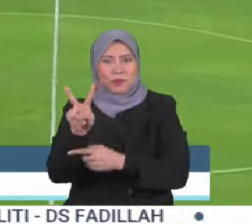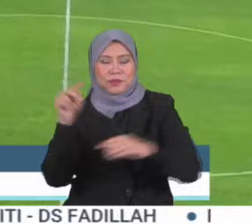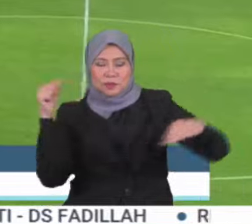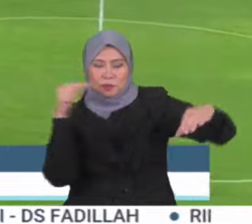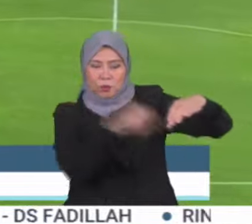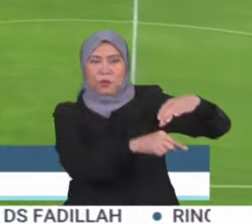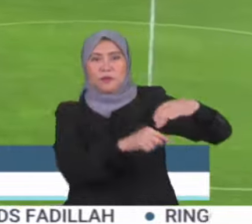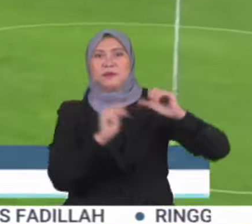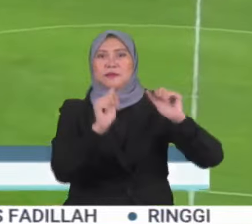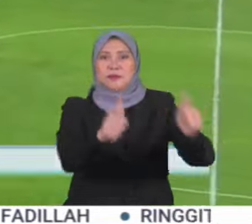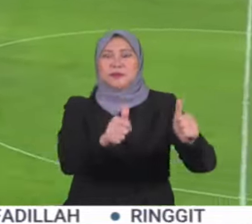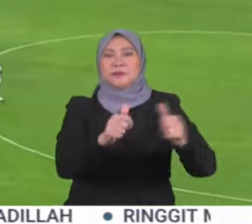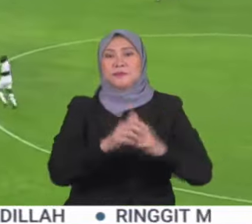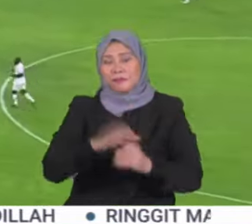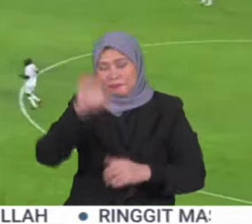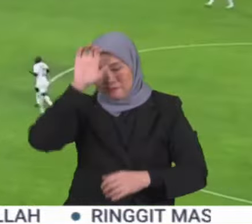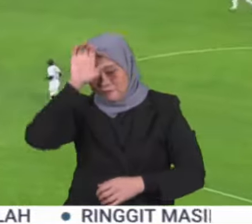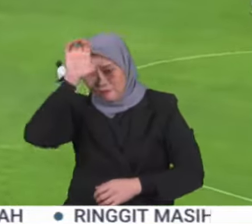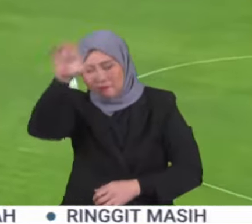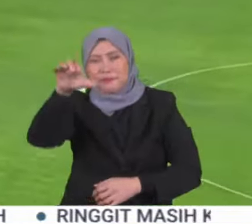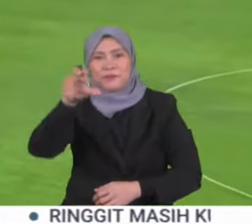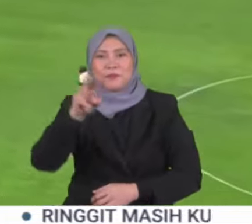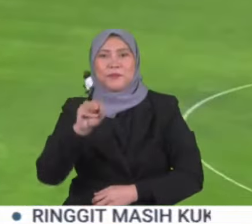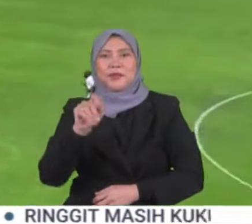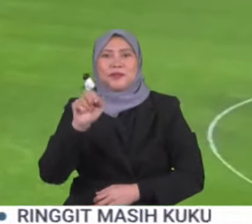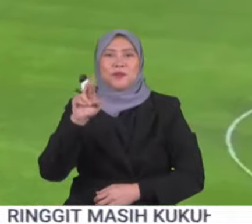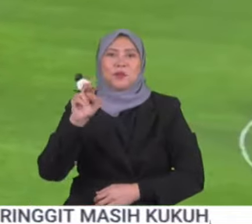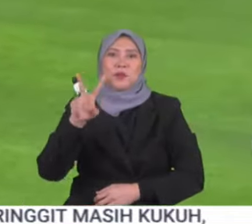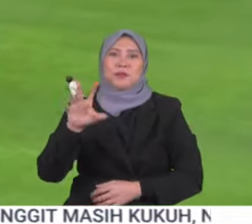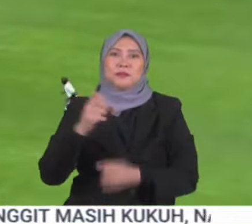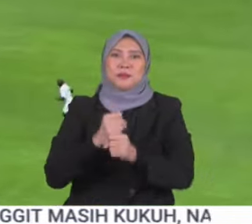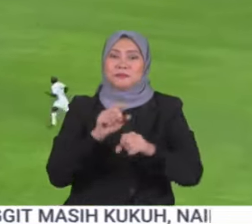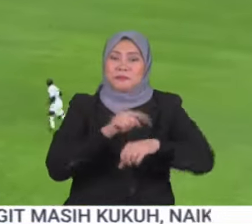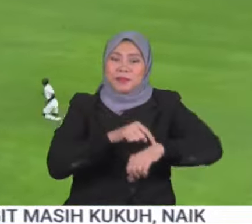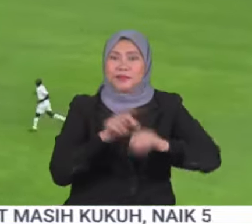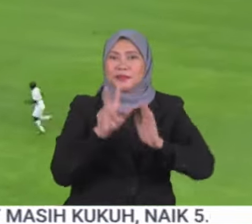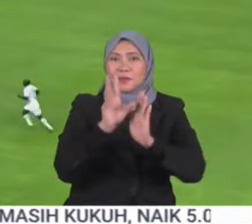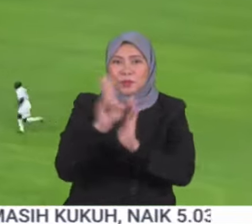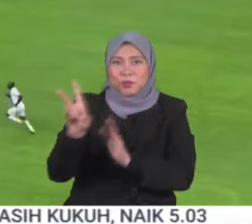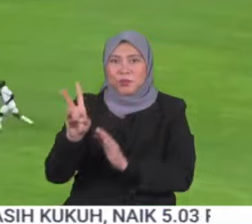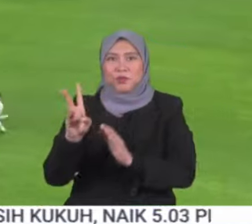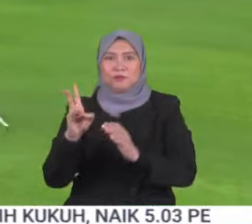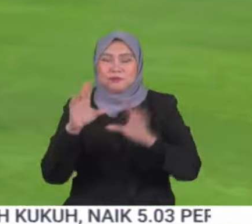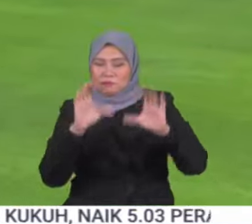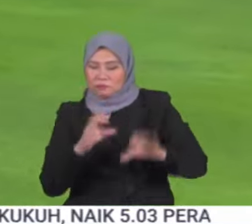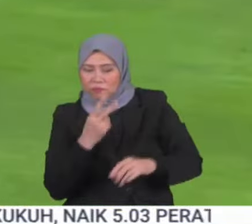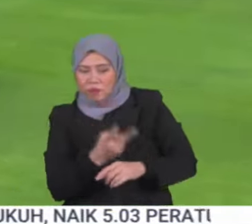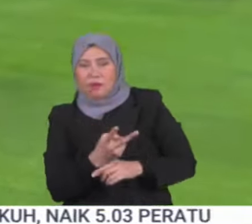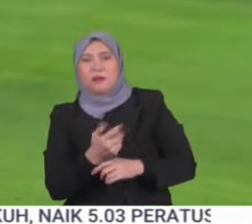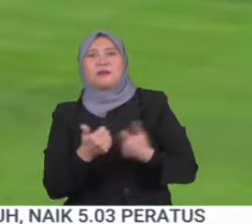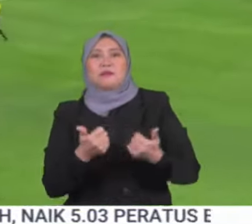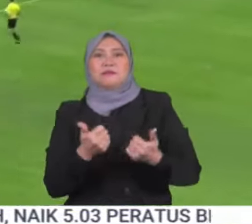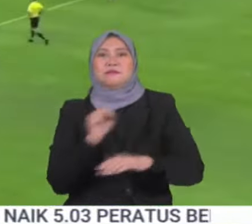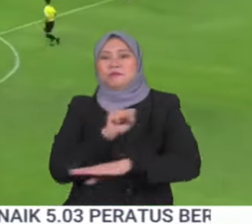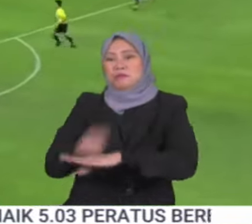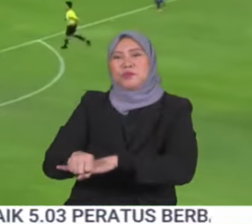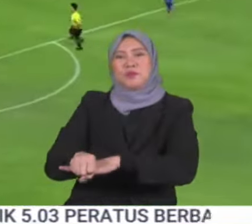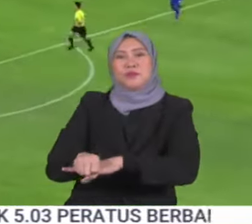di depan. Tandukan Mitrovic pada minit ke-77 melengkapkan kemenangan bergaya Al-Hilal mengatasi